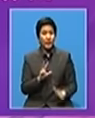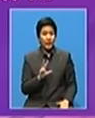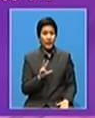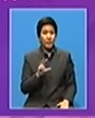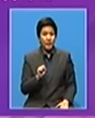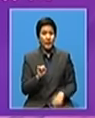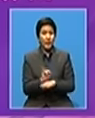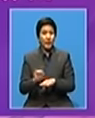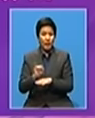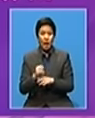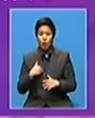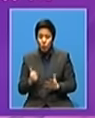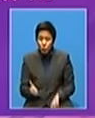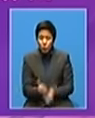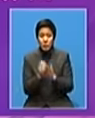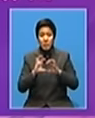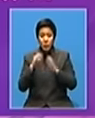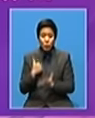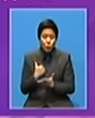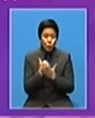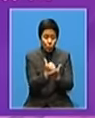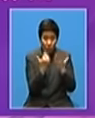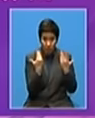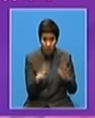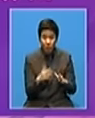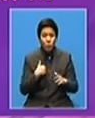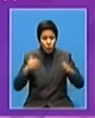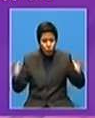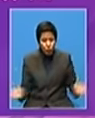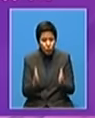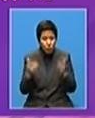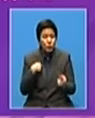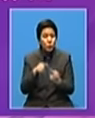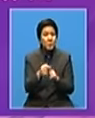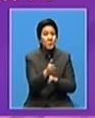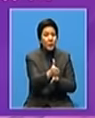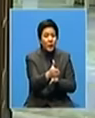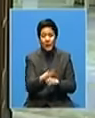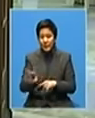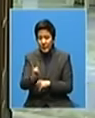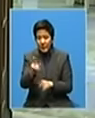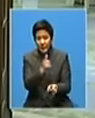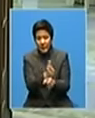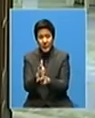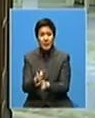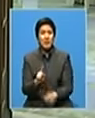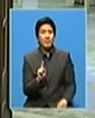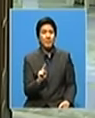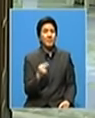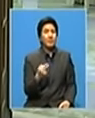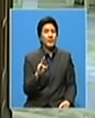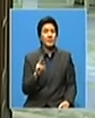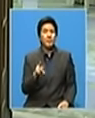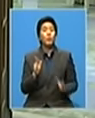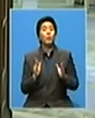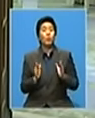ก็ยังไม่เพียงพอหรอกนะครับแล้วก็ได้มีการส่งเสริมประมงปศุสัตว์ไปแล้วเกือบ 17,000 รายนอกจากนั้น